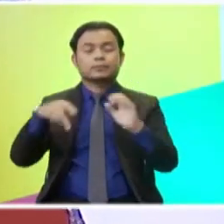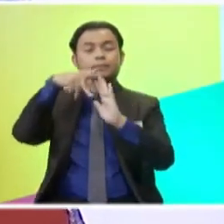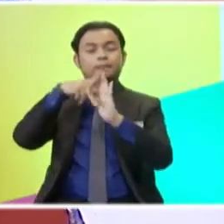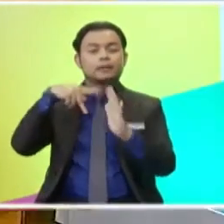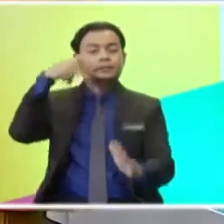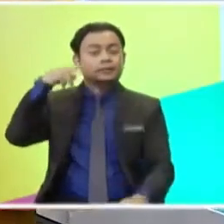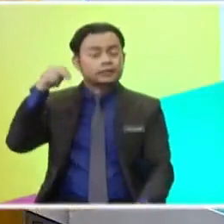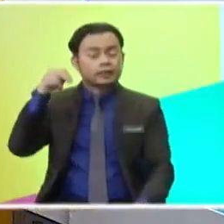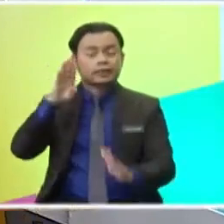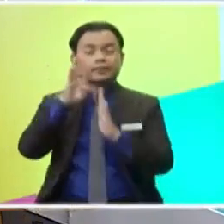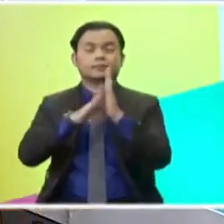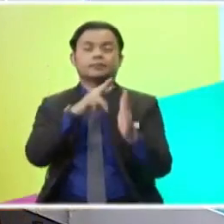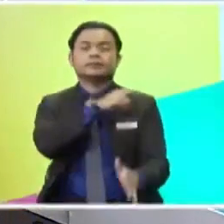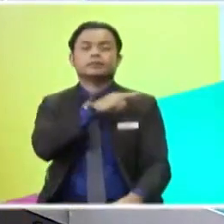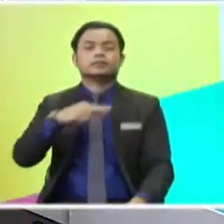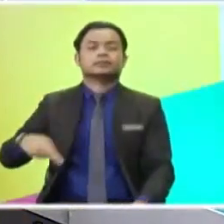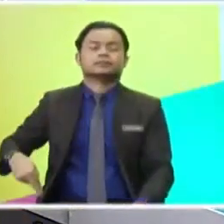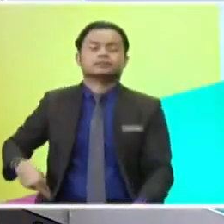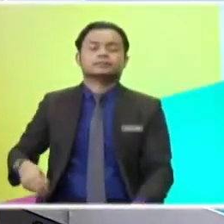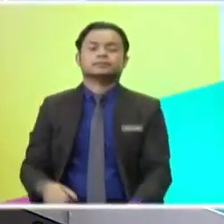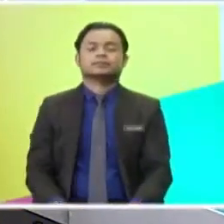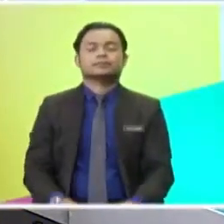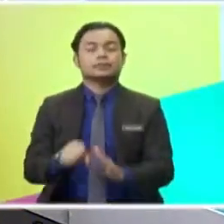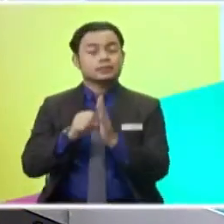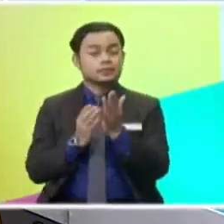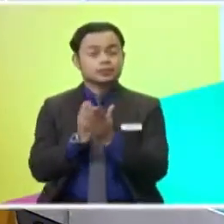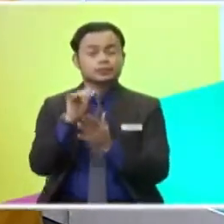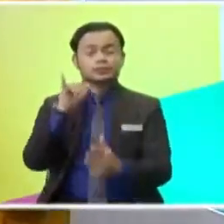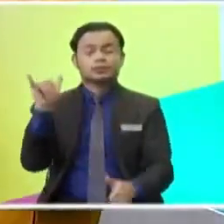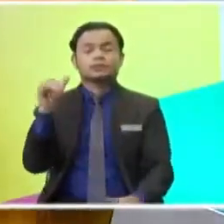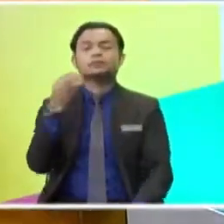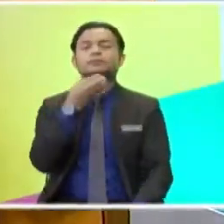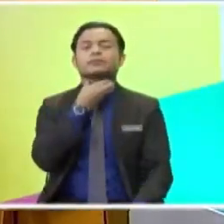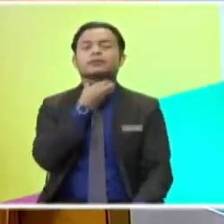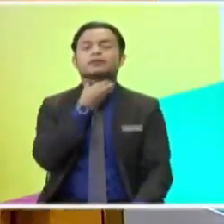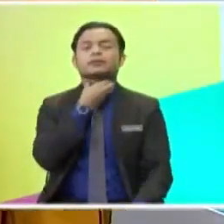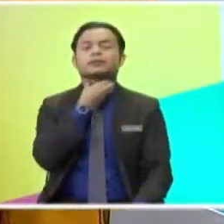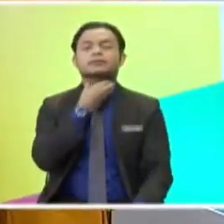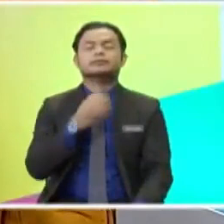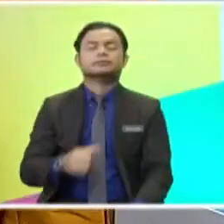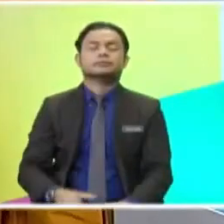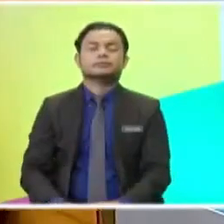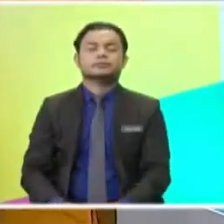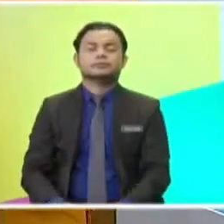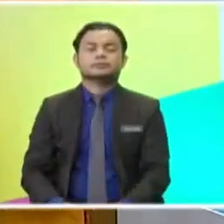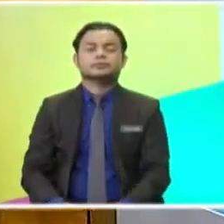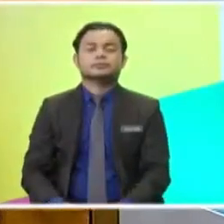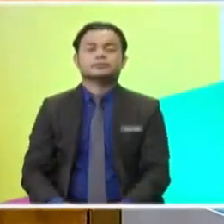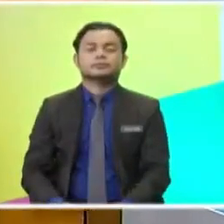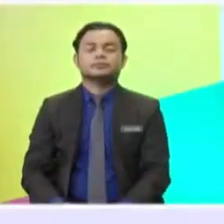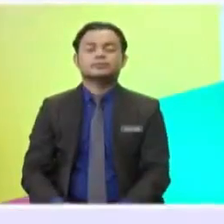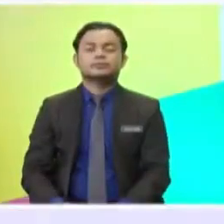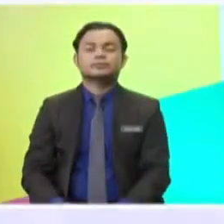letak untuk negeri Perak pula. Mana Perak Kak Yuyu? Perak ni besar, dia ada hulu dan hilirnya, cikgu. Okey,